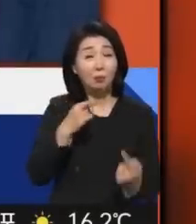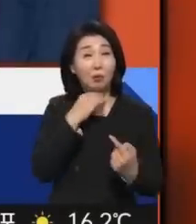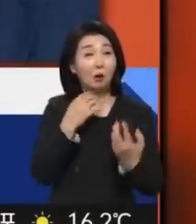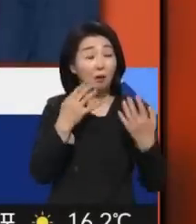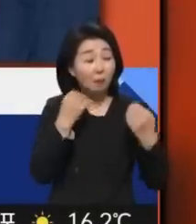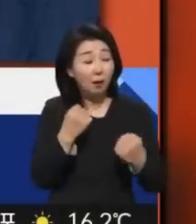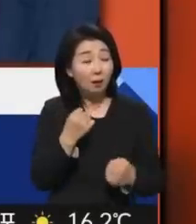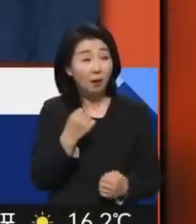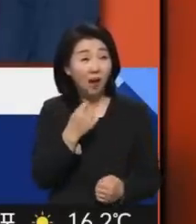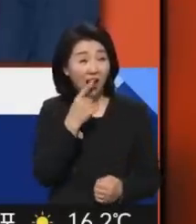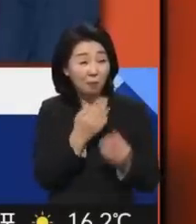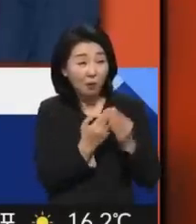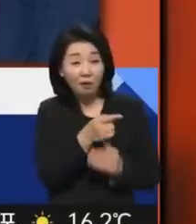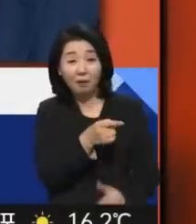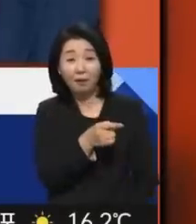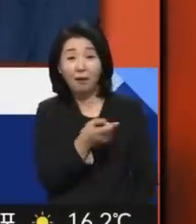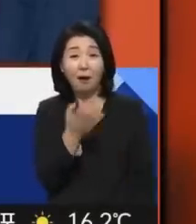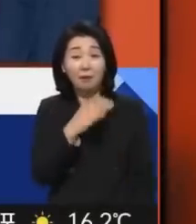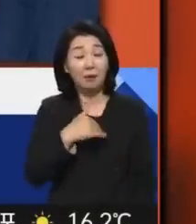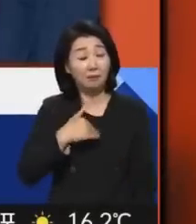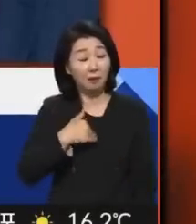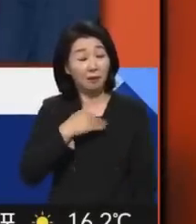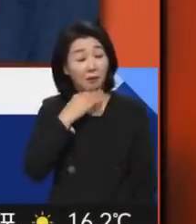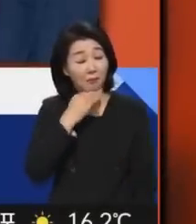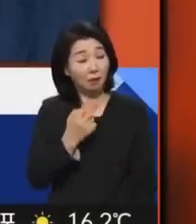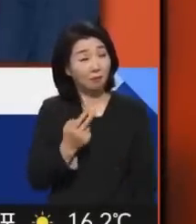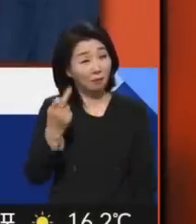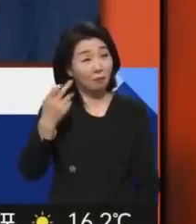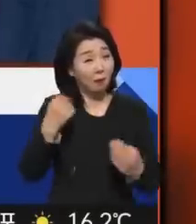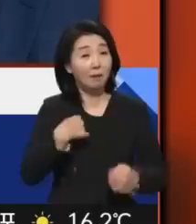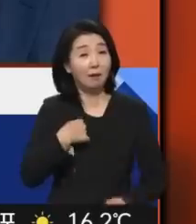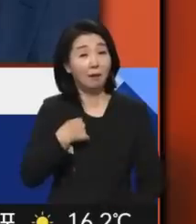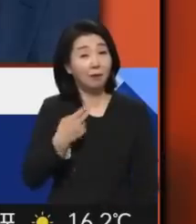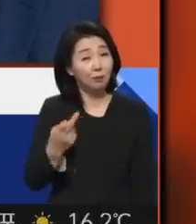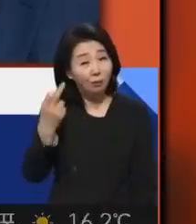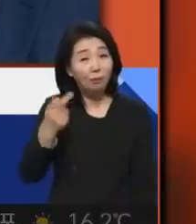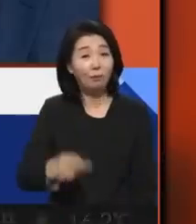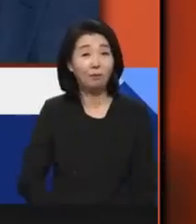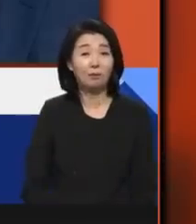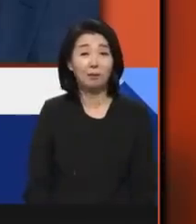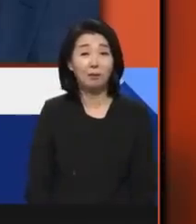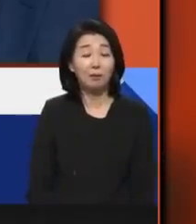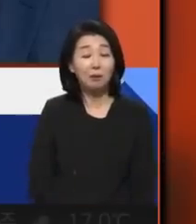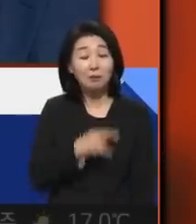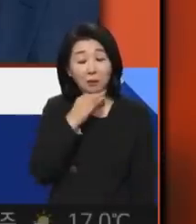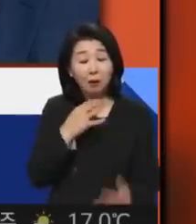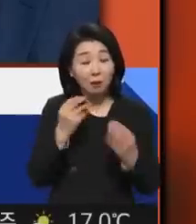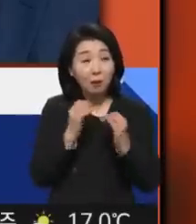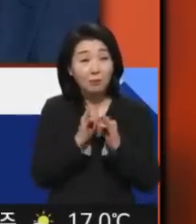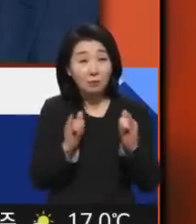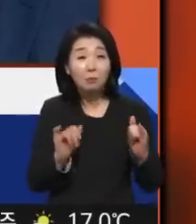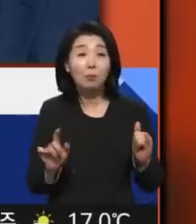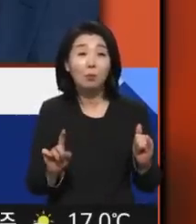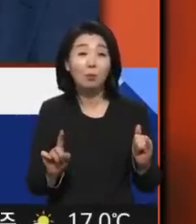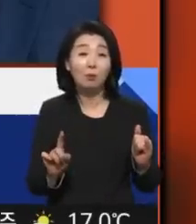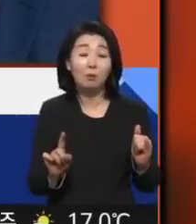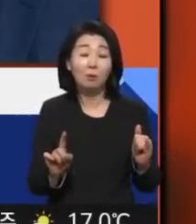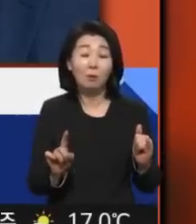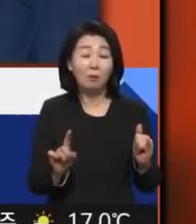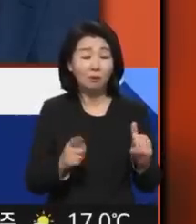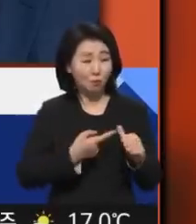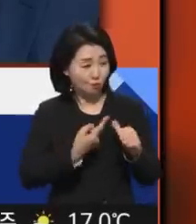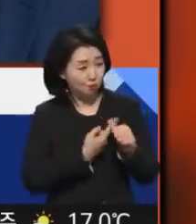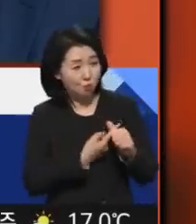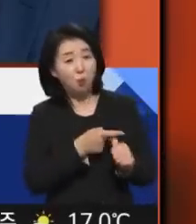알았는데 찾아보니까 나이가 내가 9살이 더 많아요. 내가 형님이셨어요. 근데 나이 많은 사람한테 예. 그래